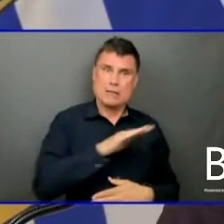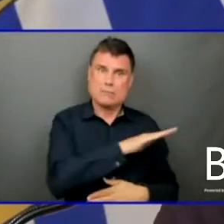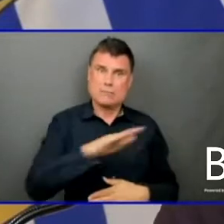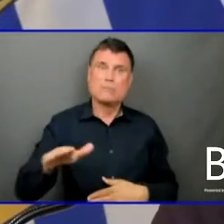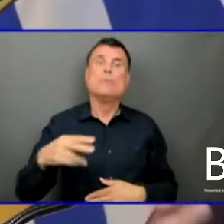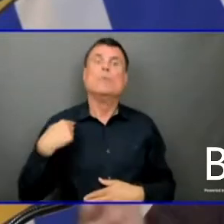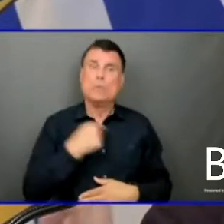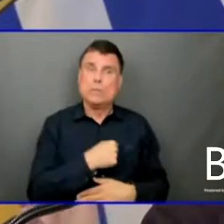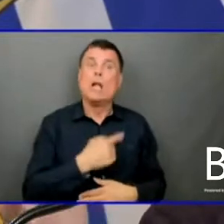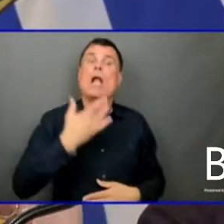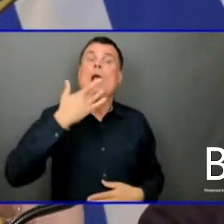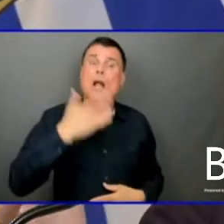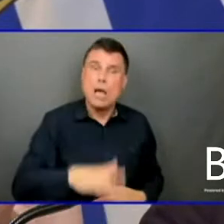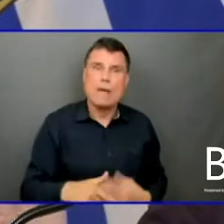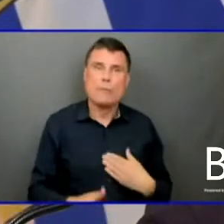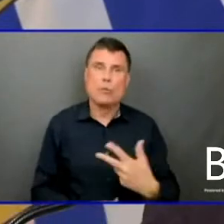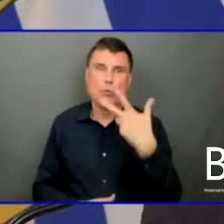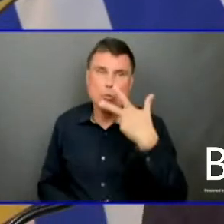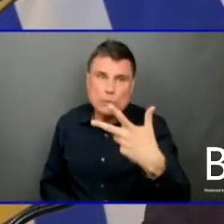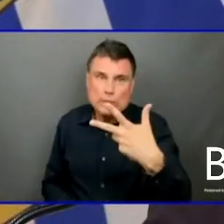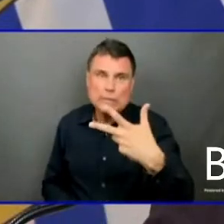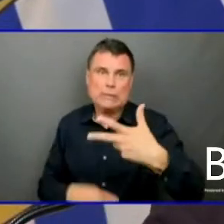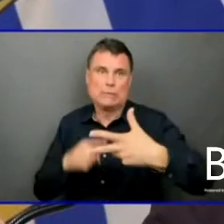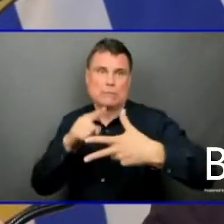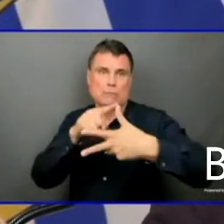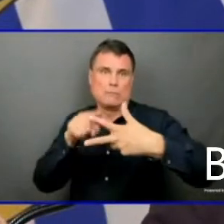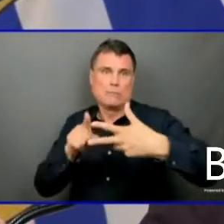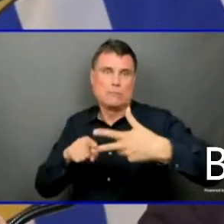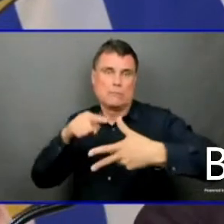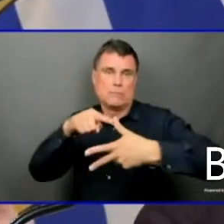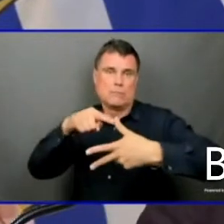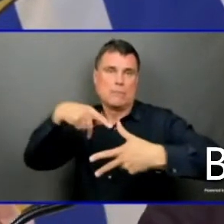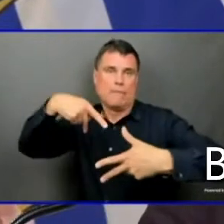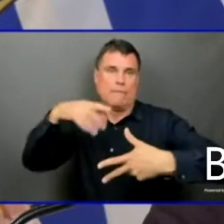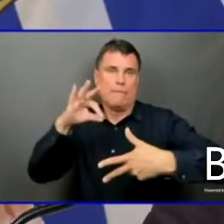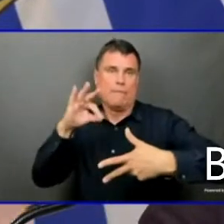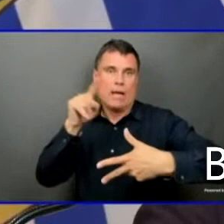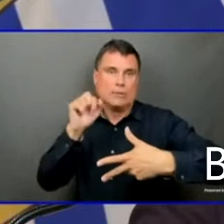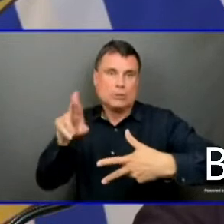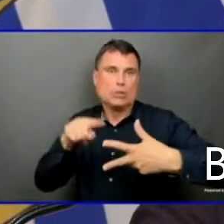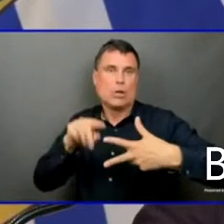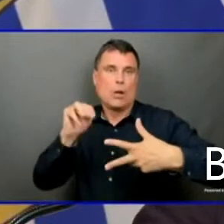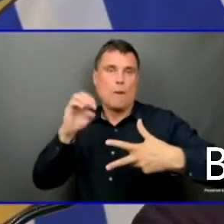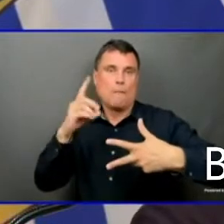那么同时呢，加拿大也有其他的一些可以选择的